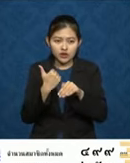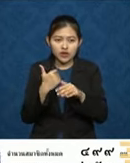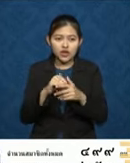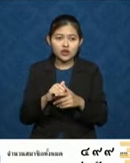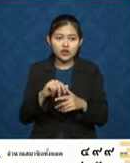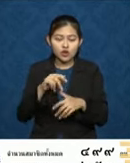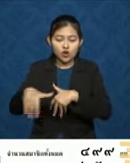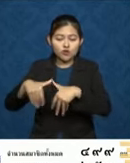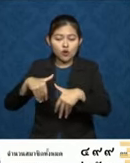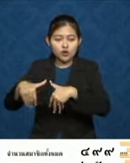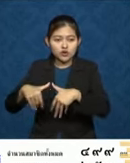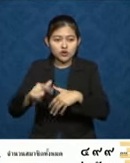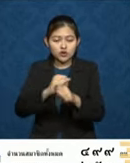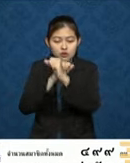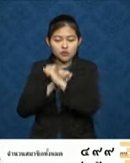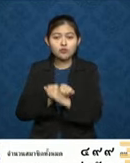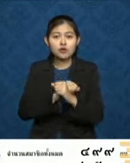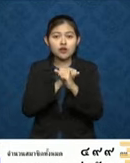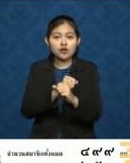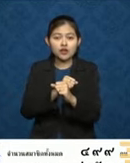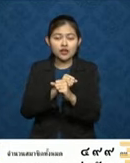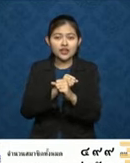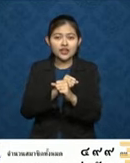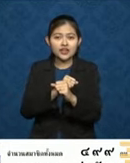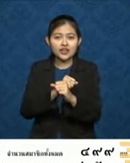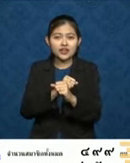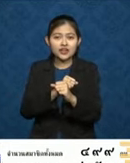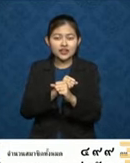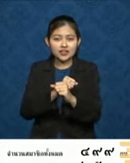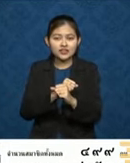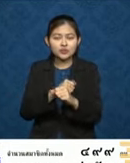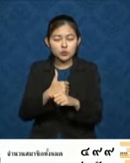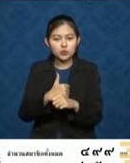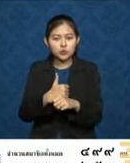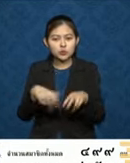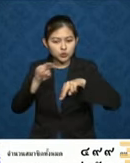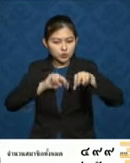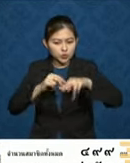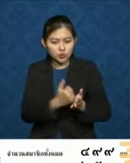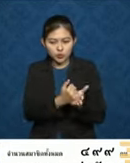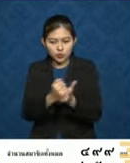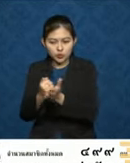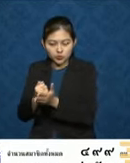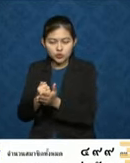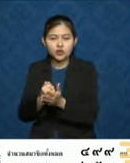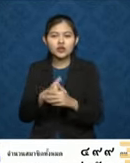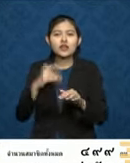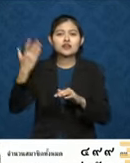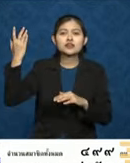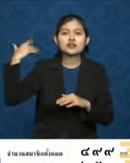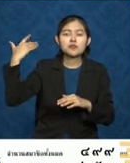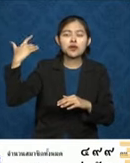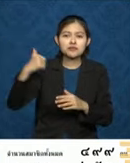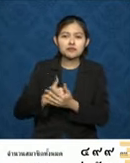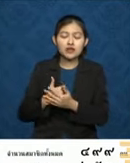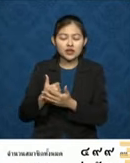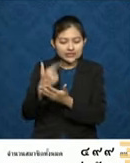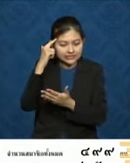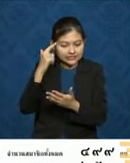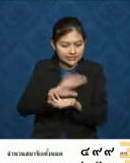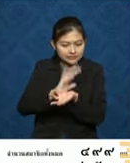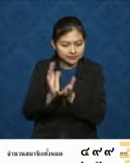ชอบดำเนินการป้องกันแก้ไขได้อย่างมีประสิทธิภาพเป็นที่น่าพอใจมีการนำบทเรียนที่ผ่านมามาปรับใช้และป้องกัน